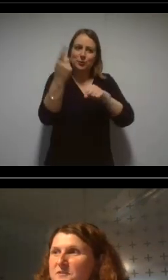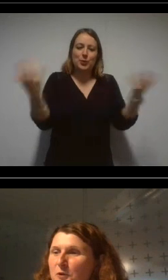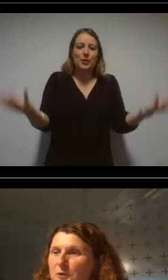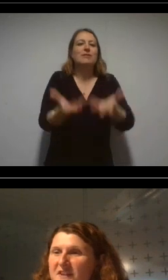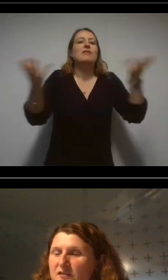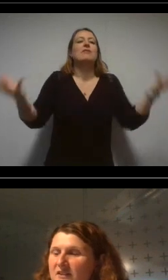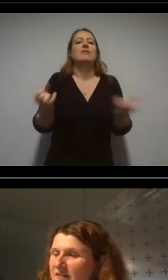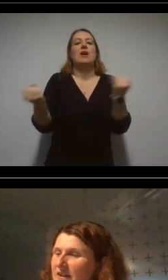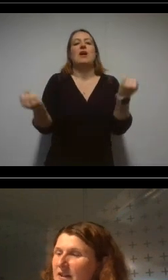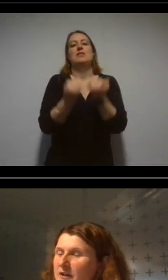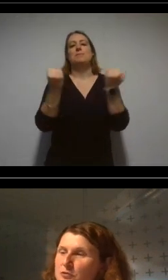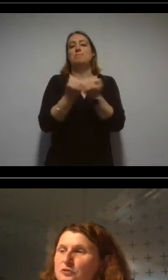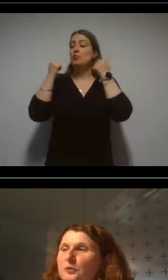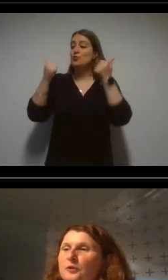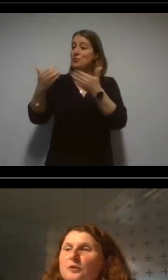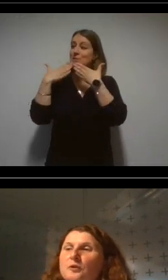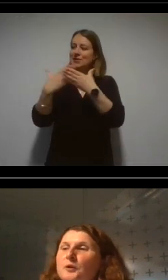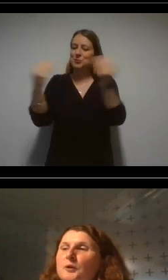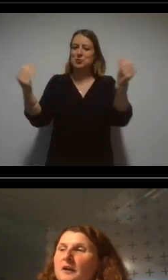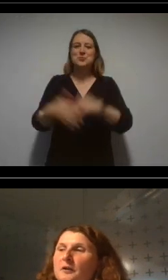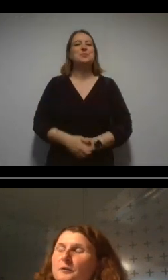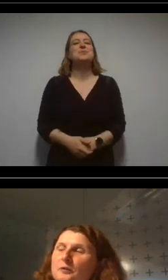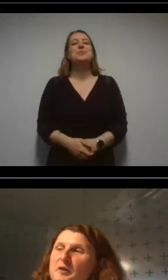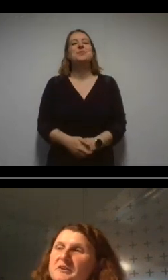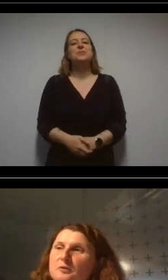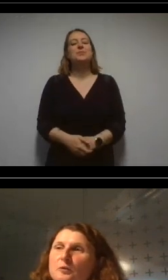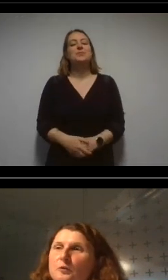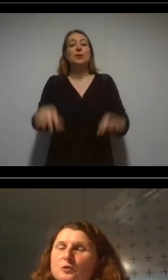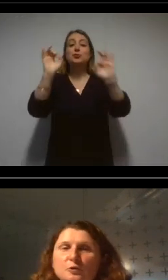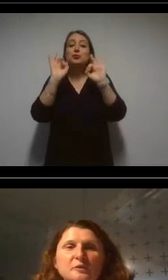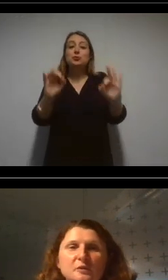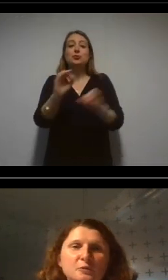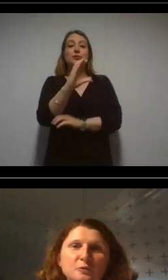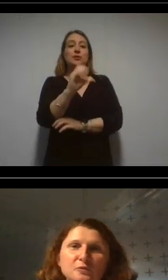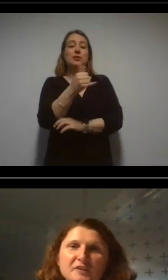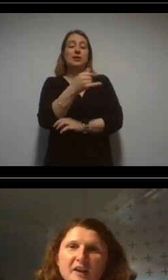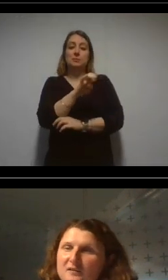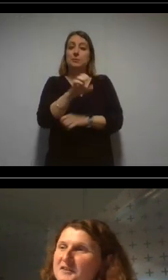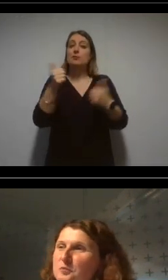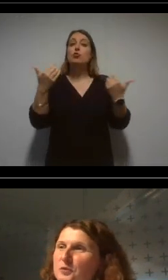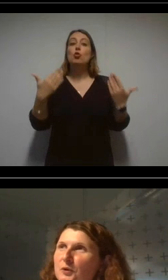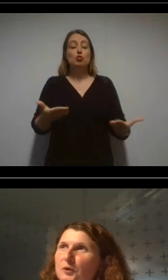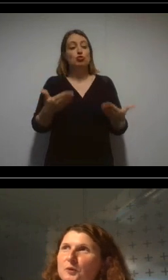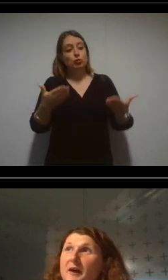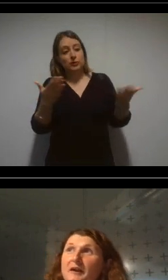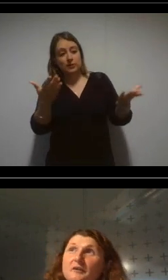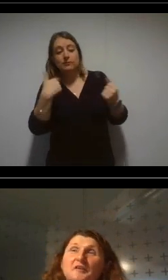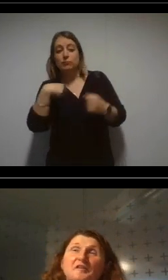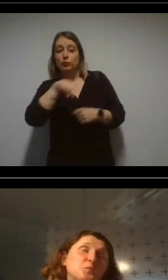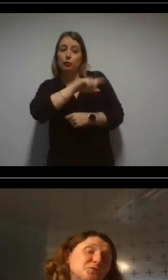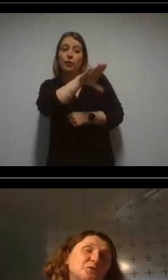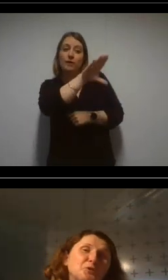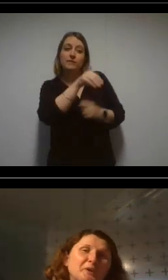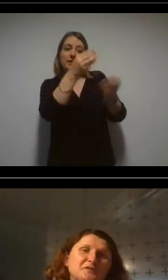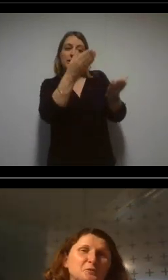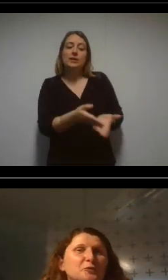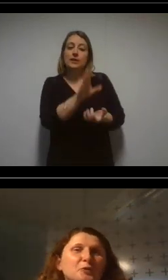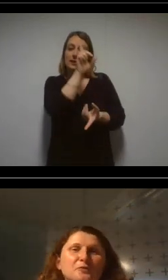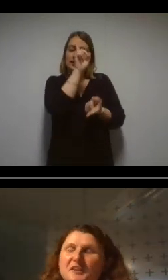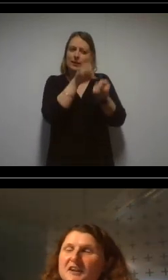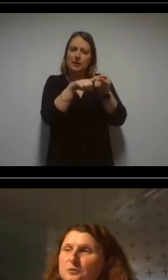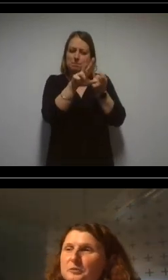Super, merci beaucoup, Servane. Justement, Camille, aujourd'hui, nous, on vous a invité pour connaître un peu plus